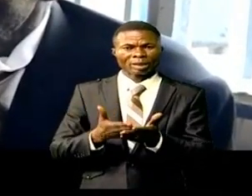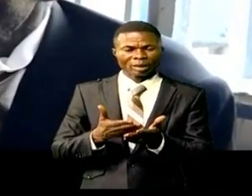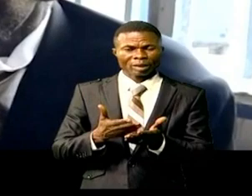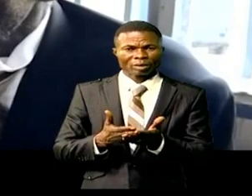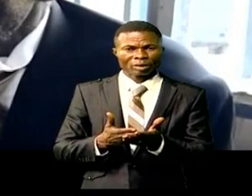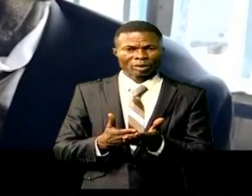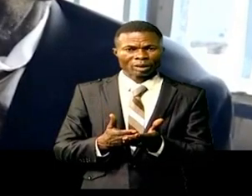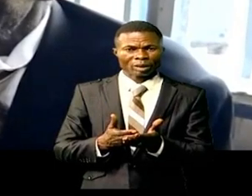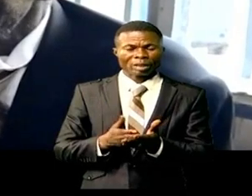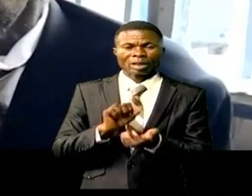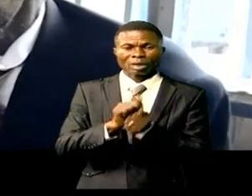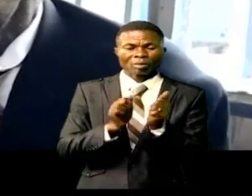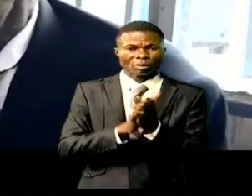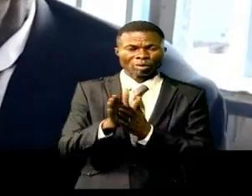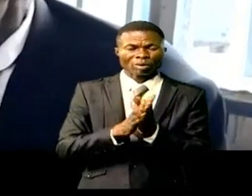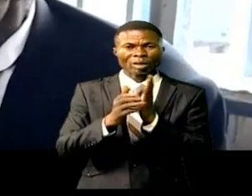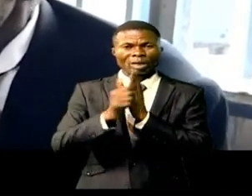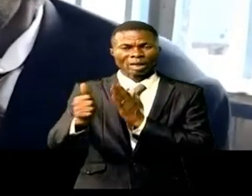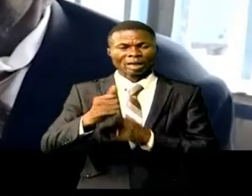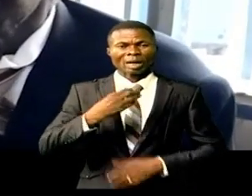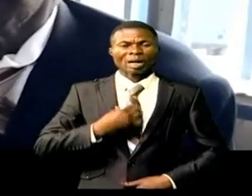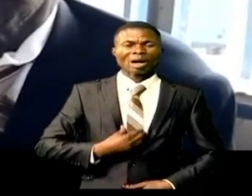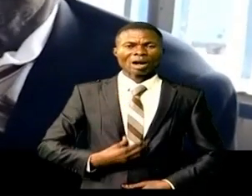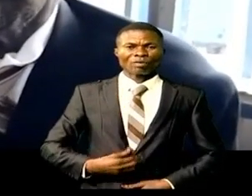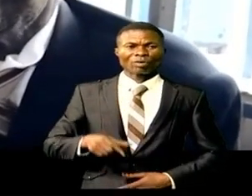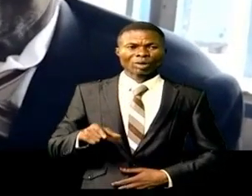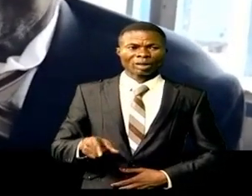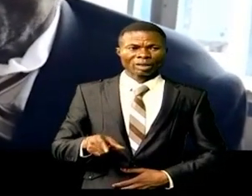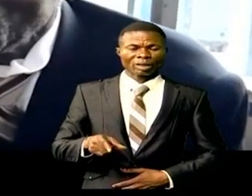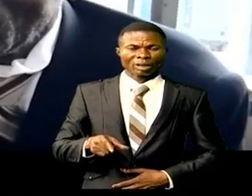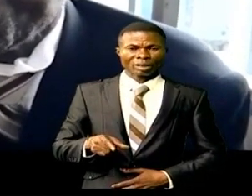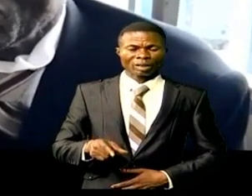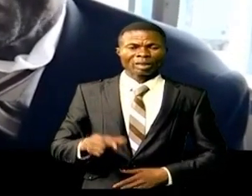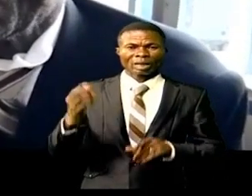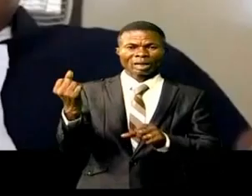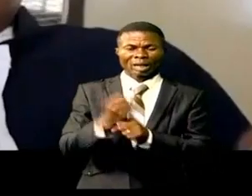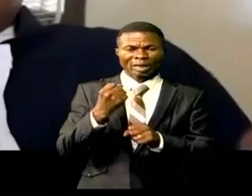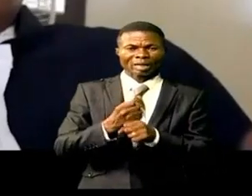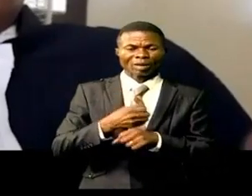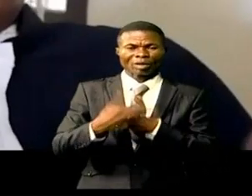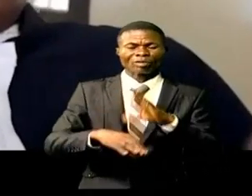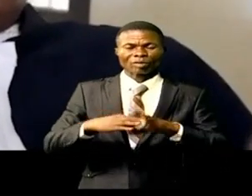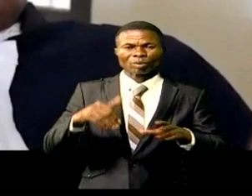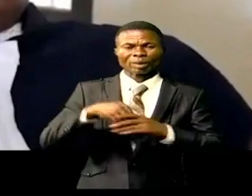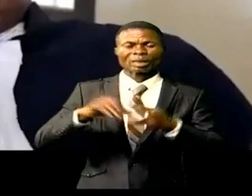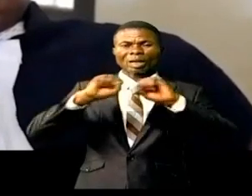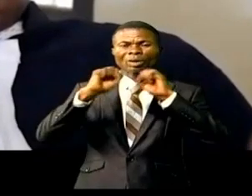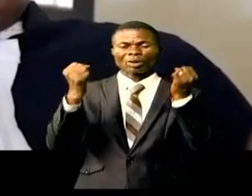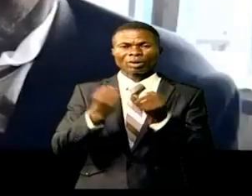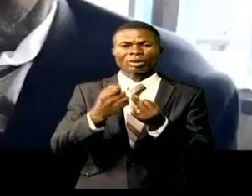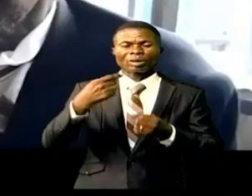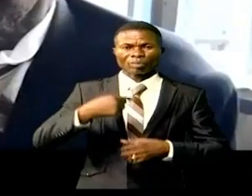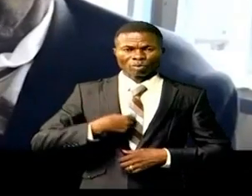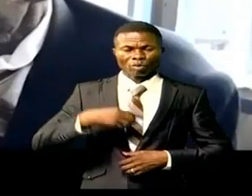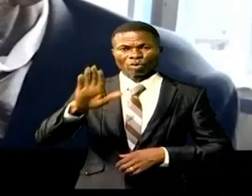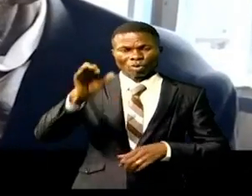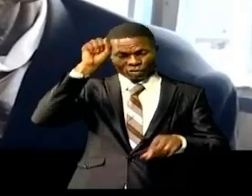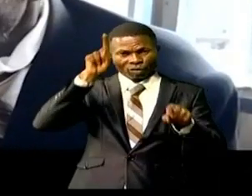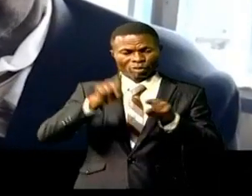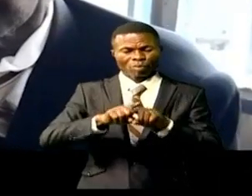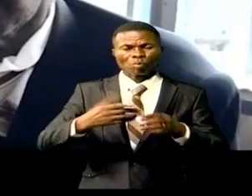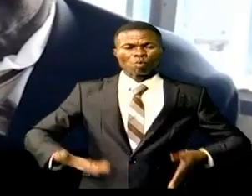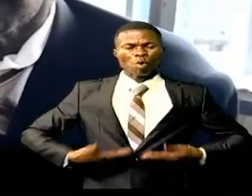tout ce qui concerne la qualité d'un avocat, le rôle qu'il doit jouer dans la société. Moi, au contraire, je suis très